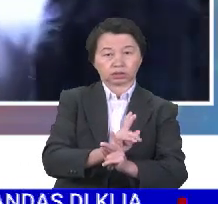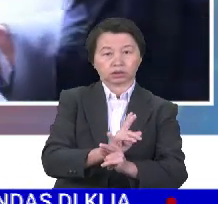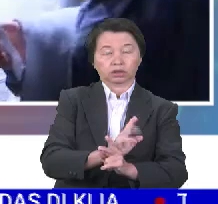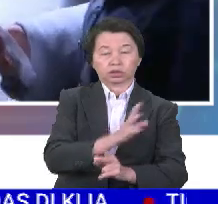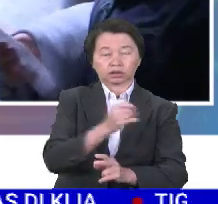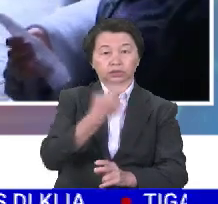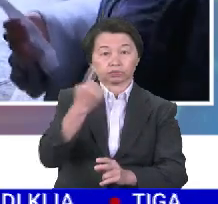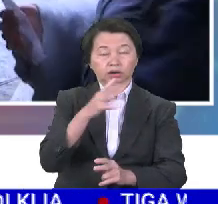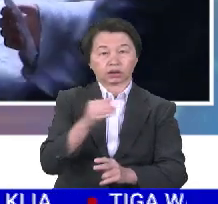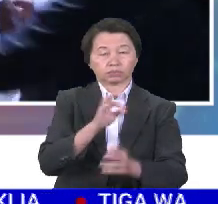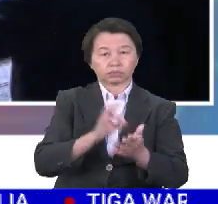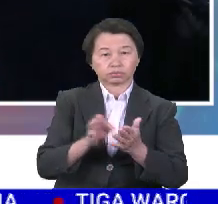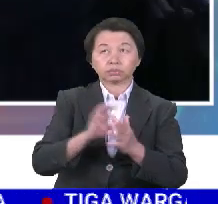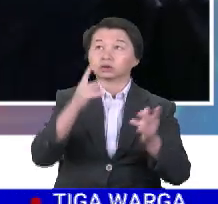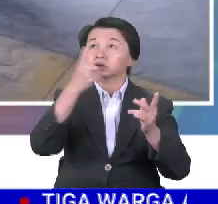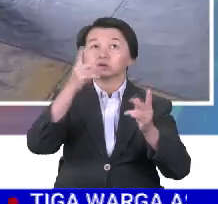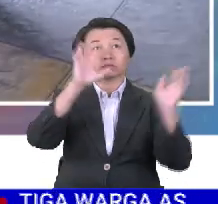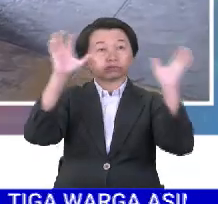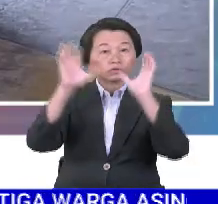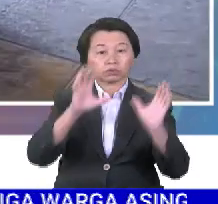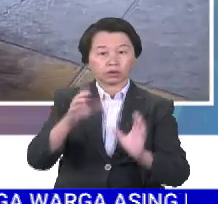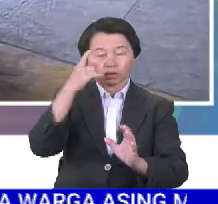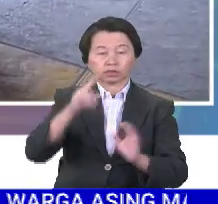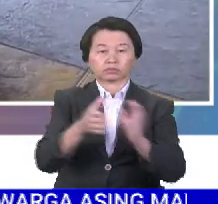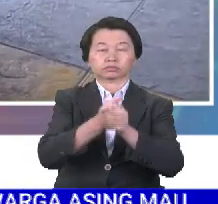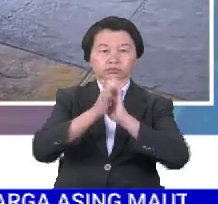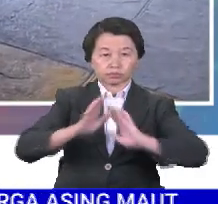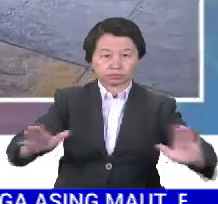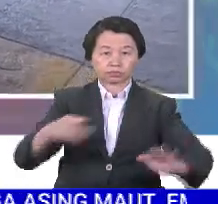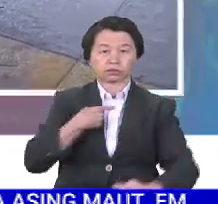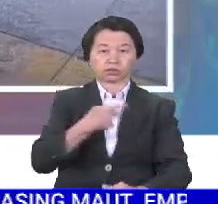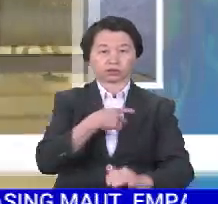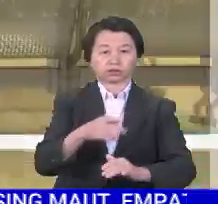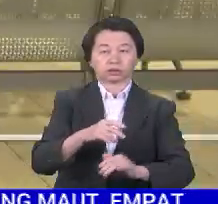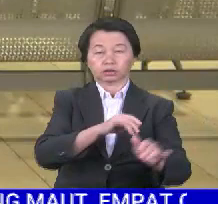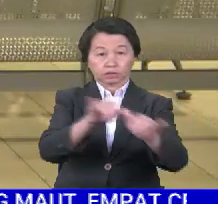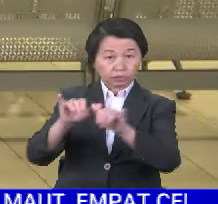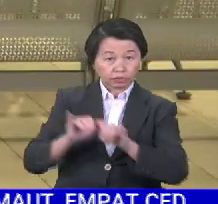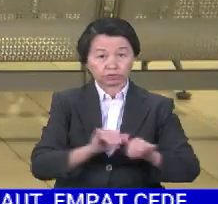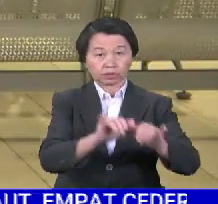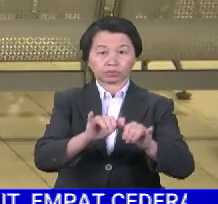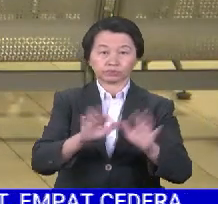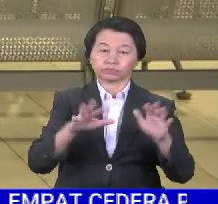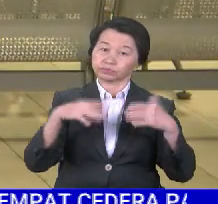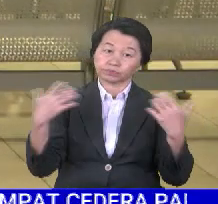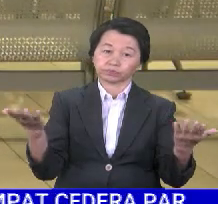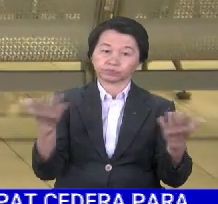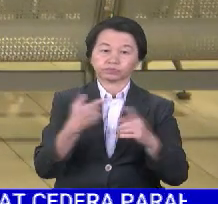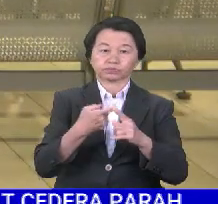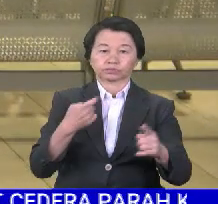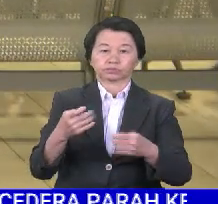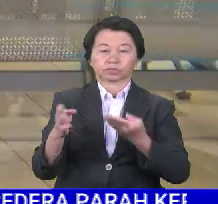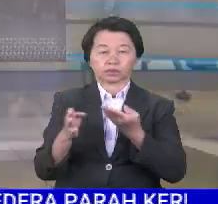dan sentiasa mengambil kira faktor cuaca demi keselamatan kita bersama. Jadi saya kira setakat itu dulu perkembangan